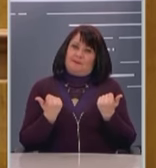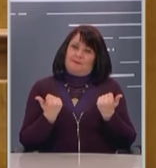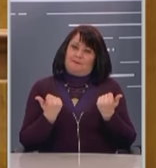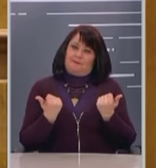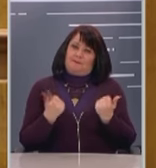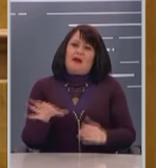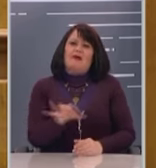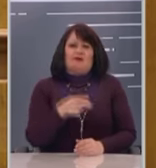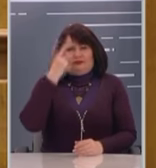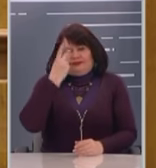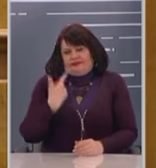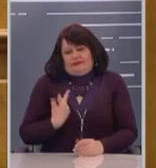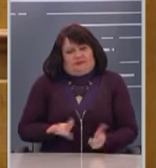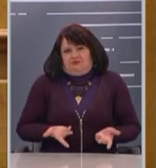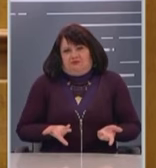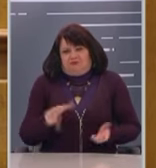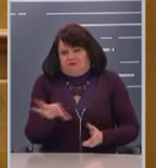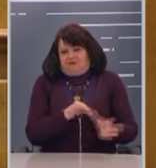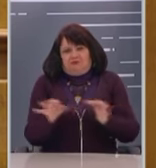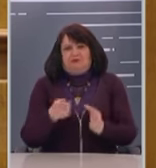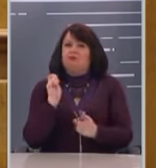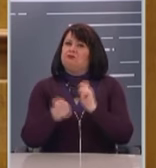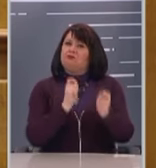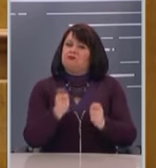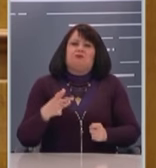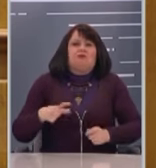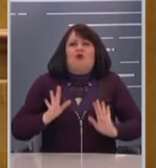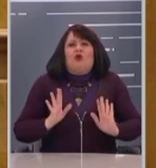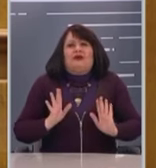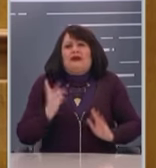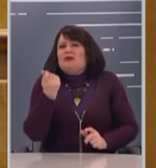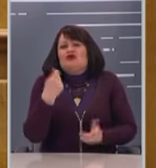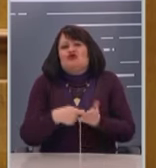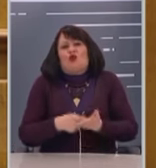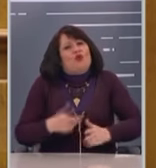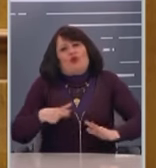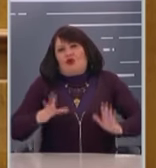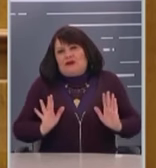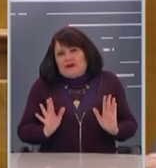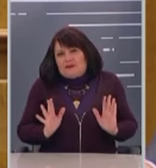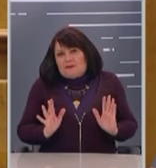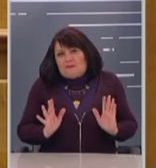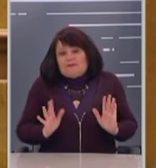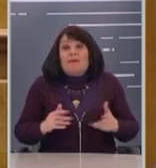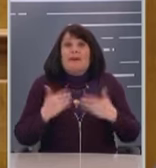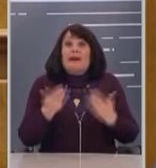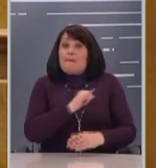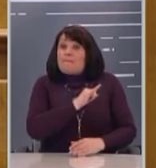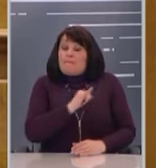Προσλαμβάνονταν όποιον θέλει, πληρώνοντας όποιον θέλει και όσο θέλει και χωρίς να διεξαχθεί